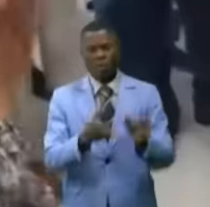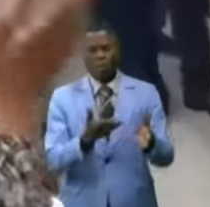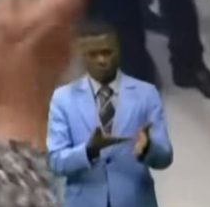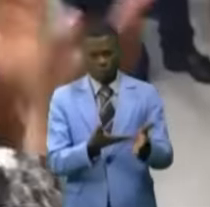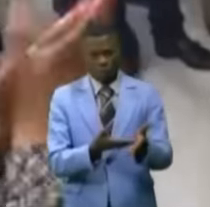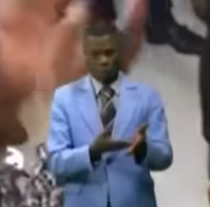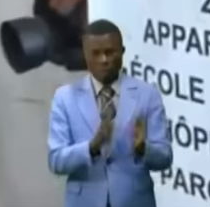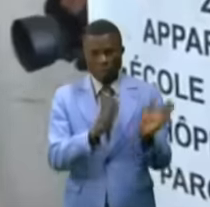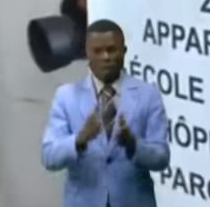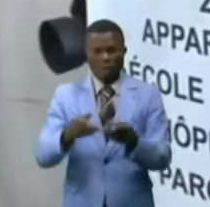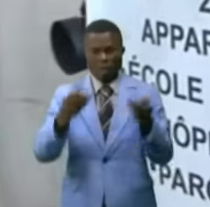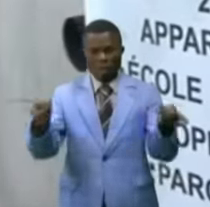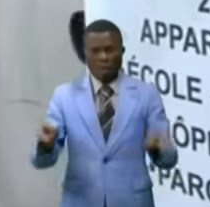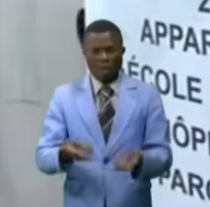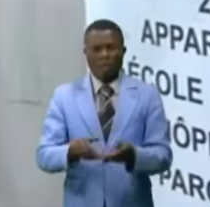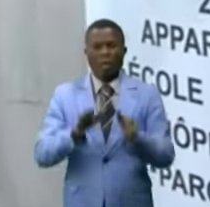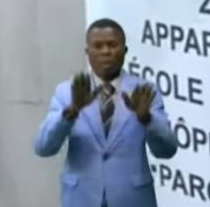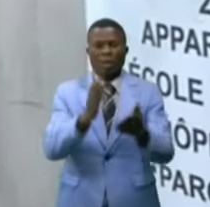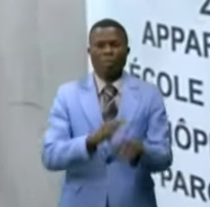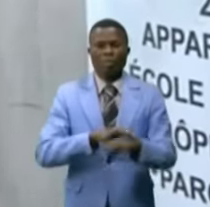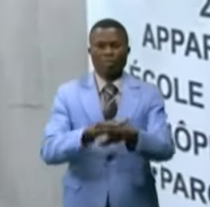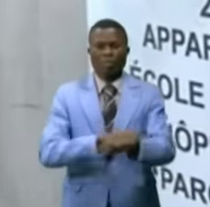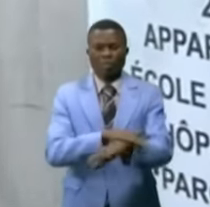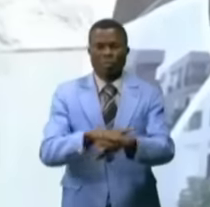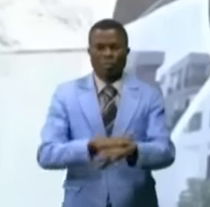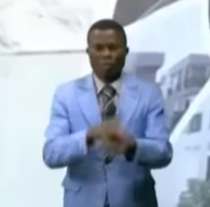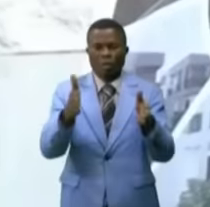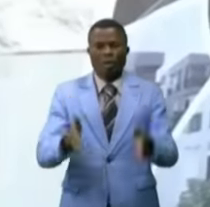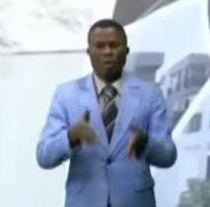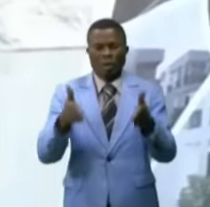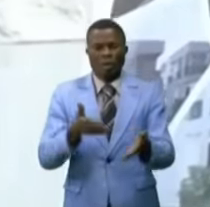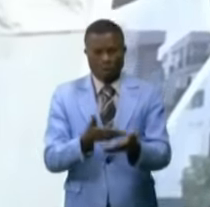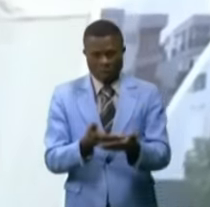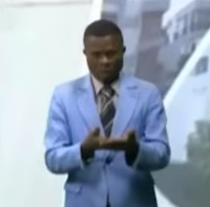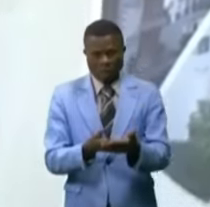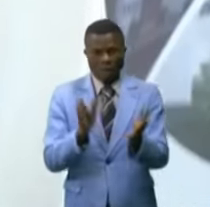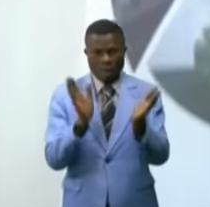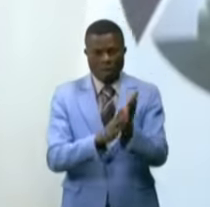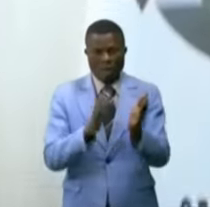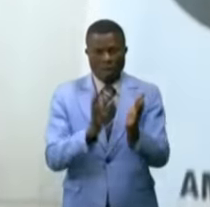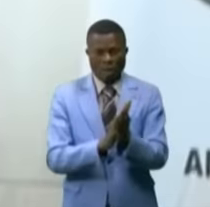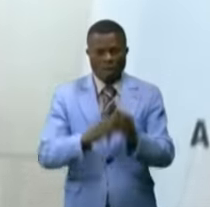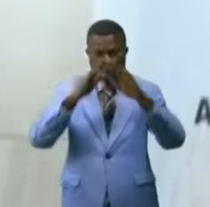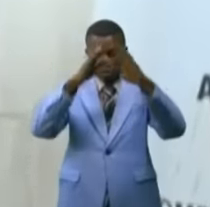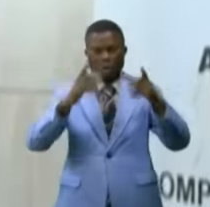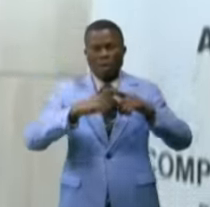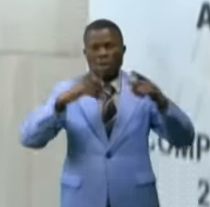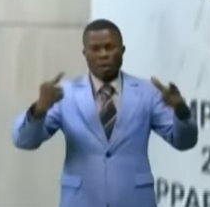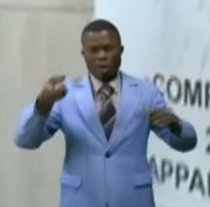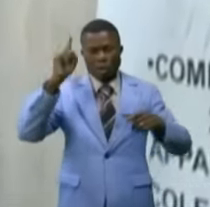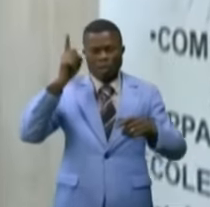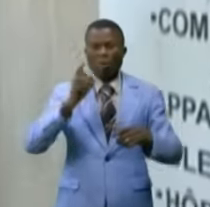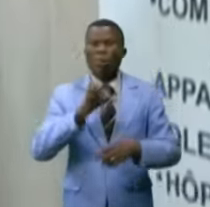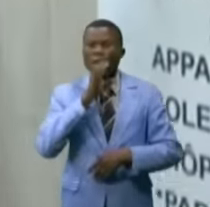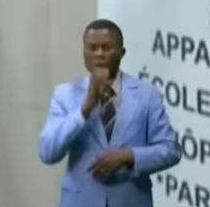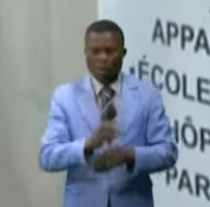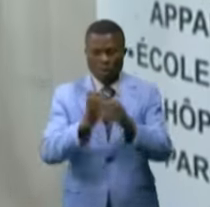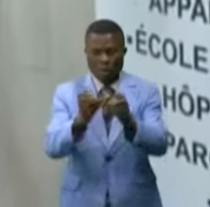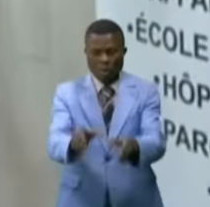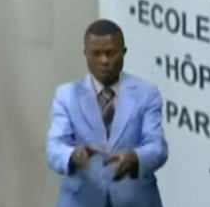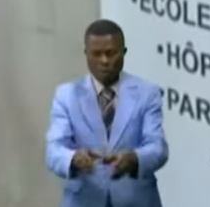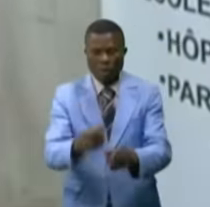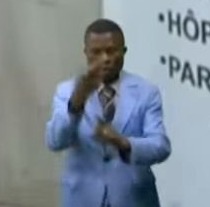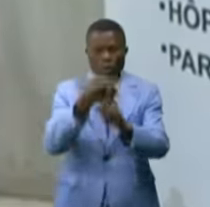prévu une station des trains ainsi qu'une station mobile. Ce complexe immobilier, dont la première pierre va être posée